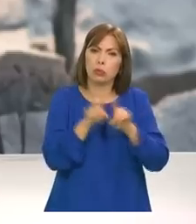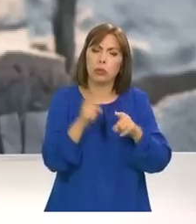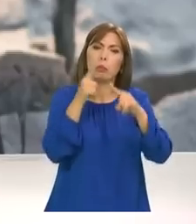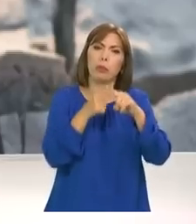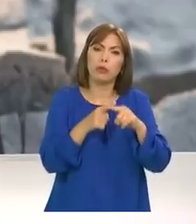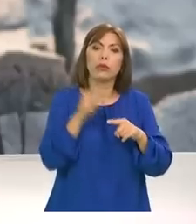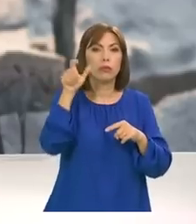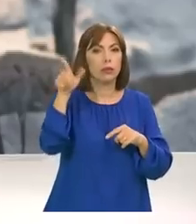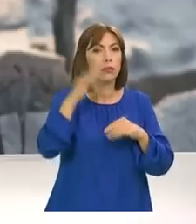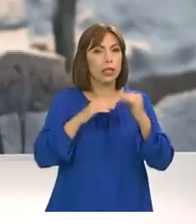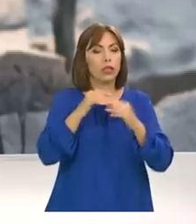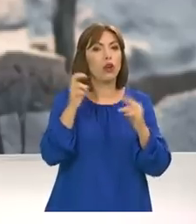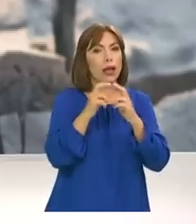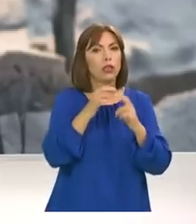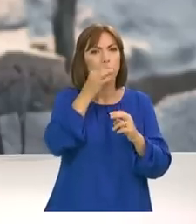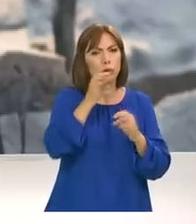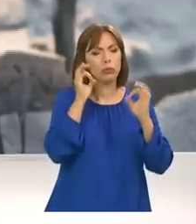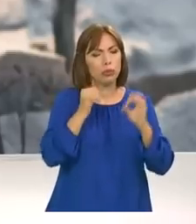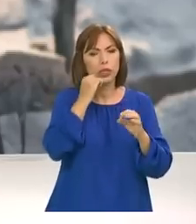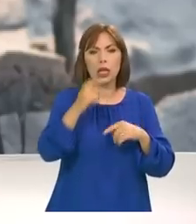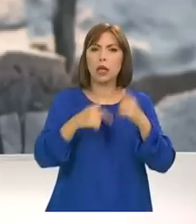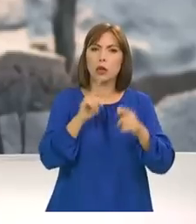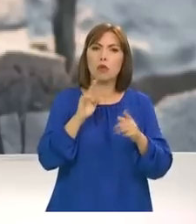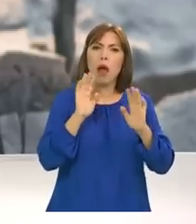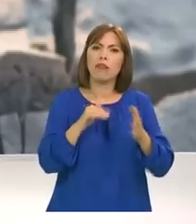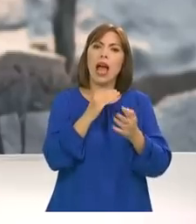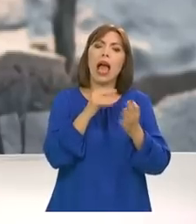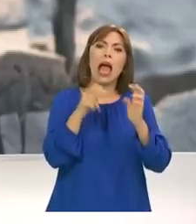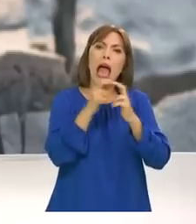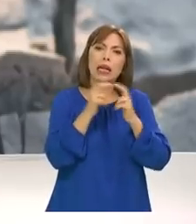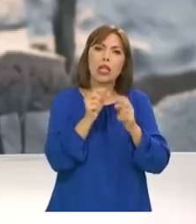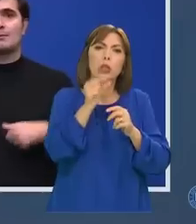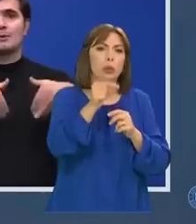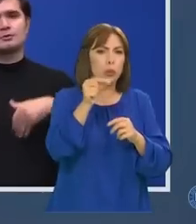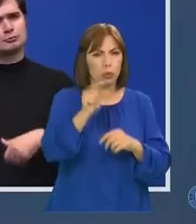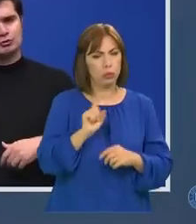pe plus. Virgil Popescu ne asigură că la iarnă nu vom avea energie cu porția.